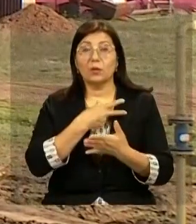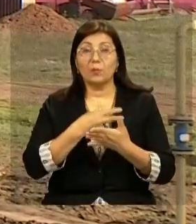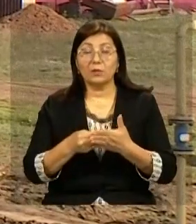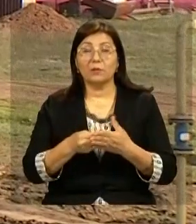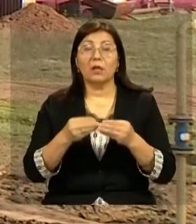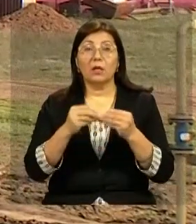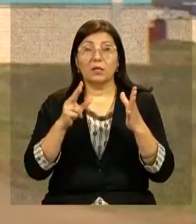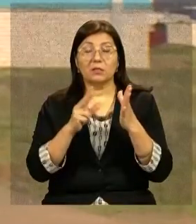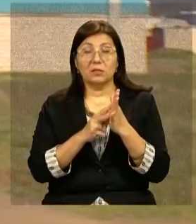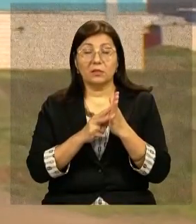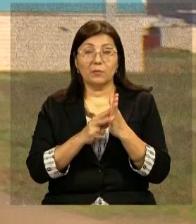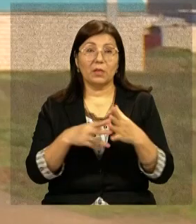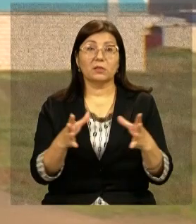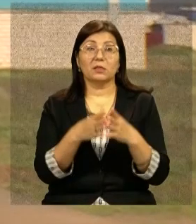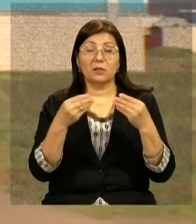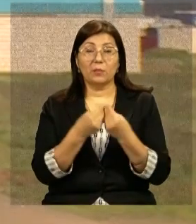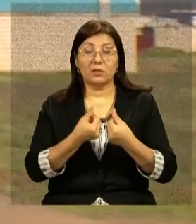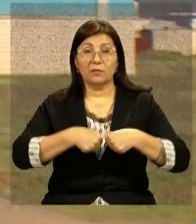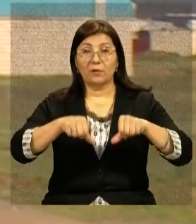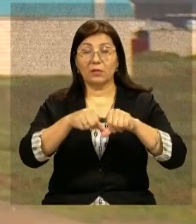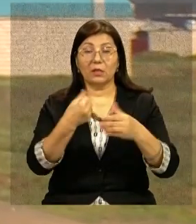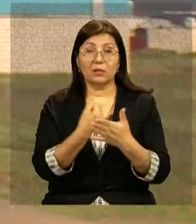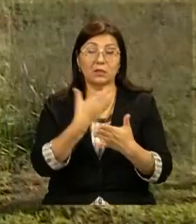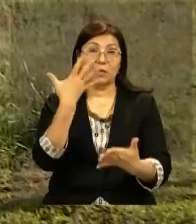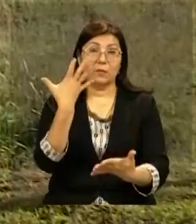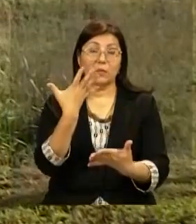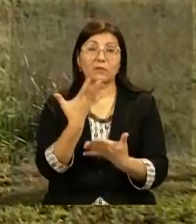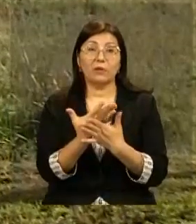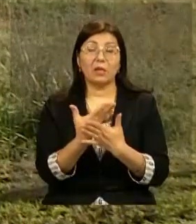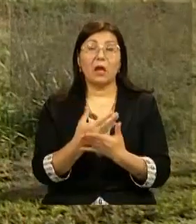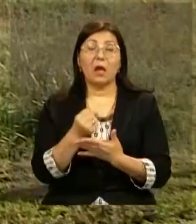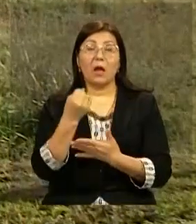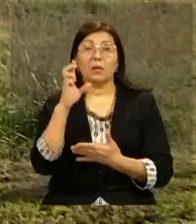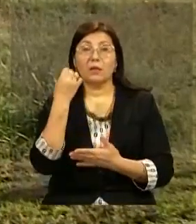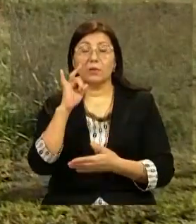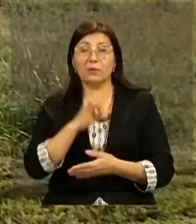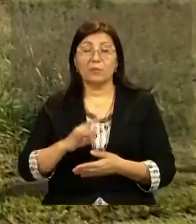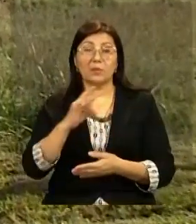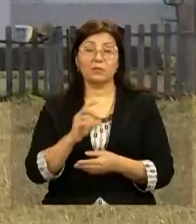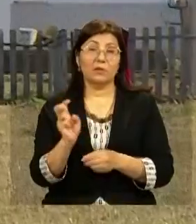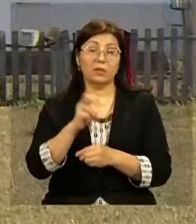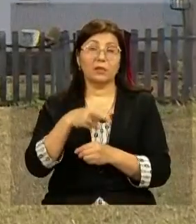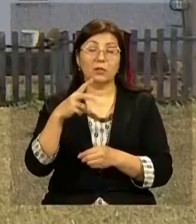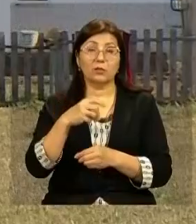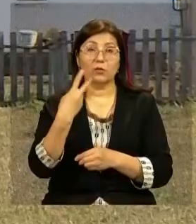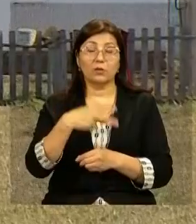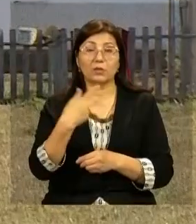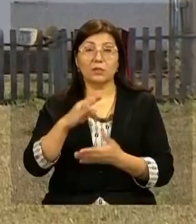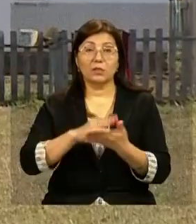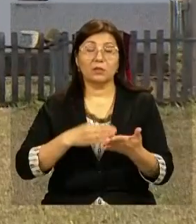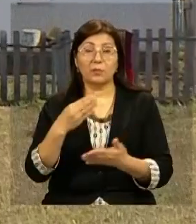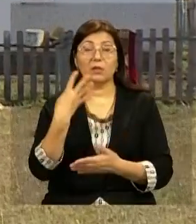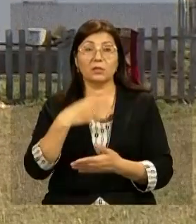для 17 семей. Отметим, что в комиссию по оценке возмещения материального ущерба Атикибийского района поступило 133 заявления.